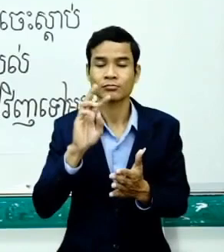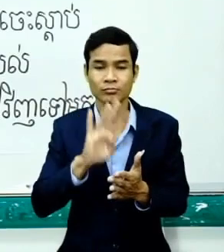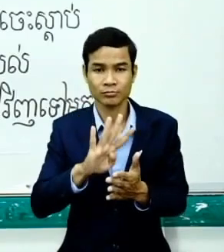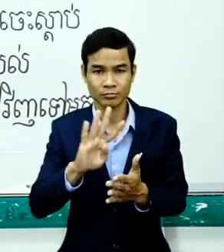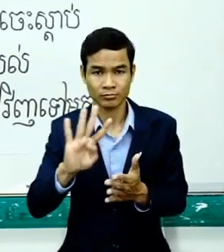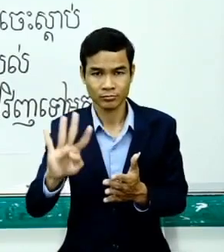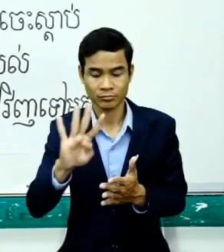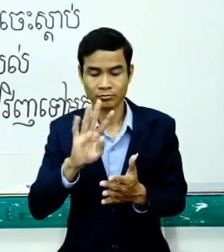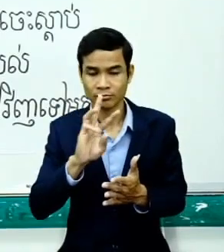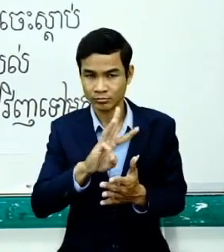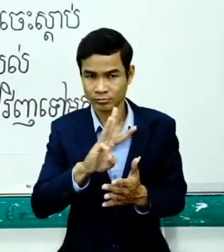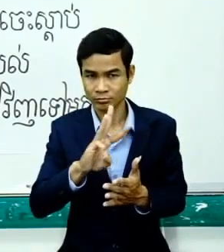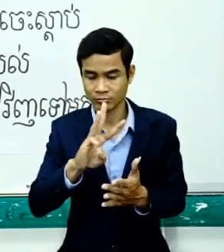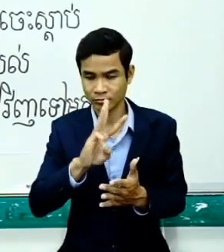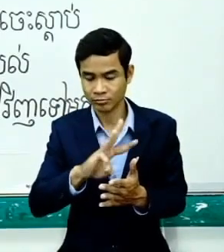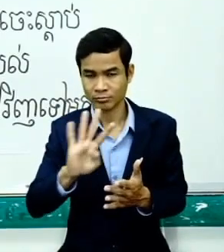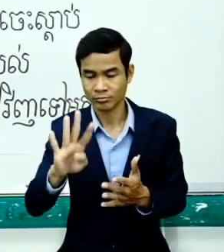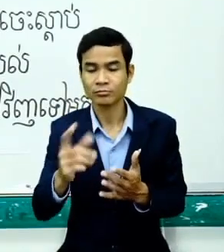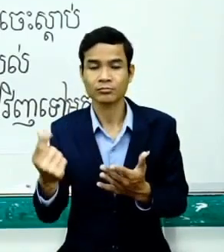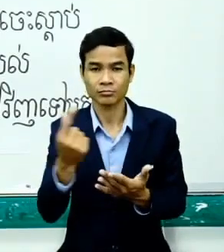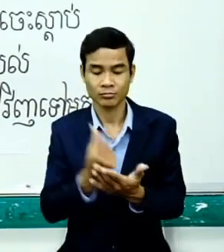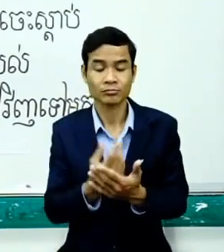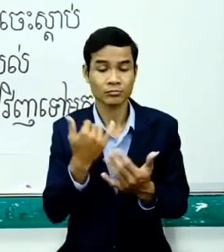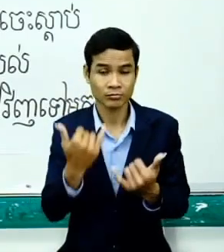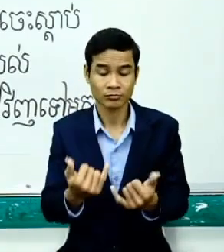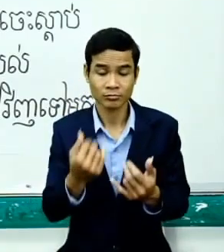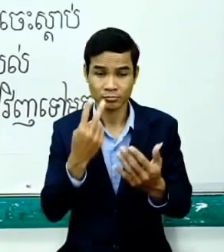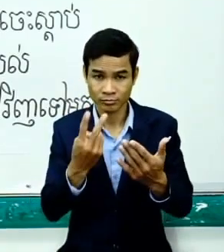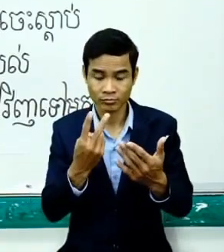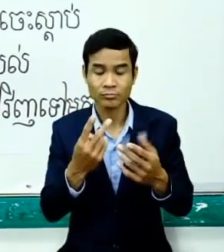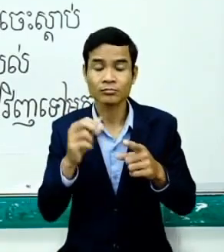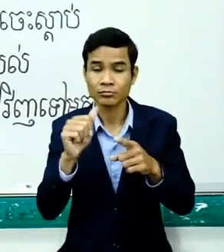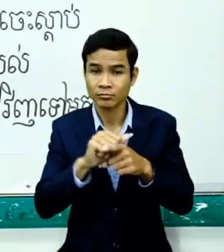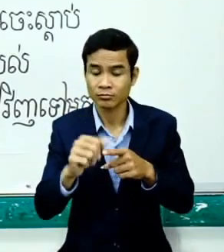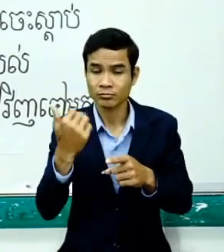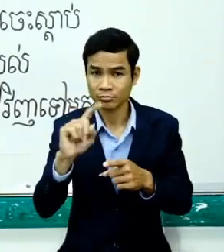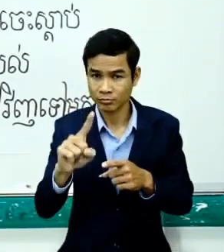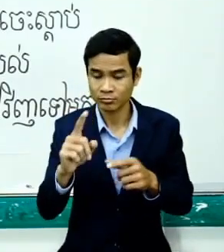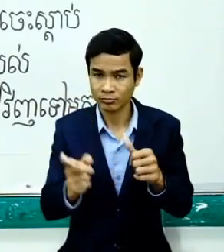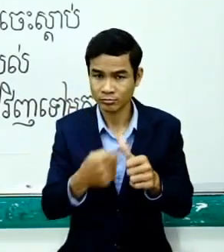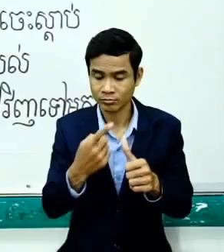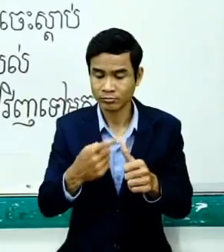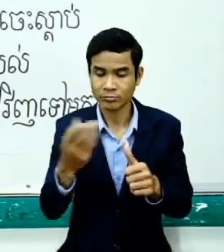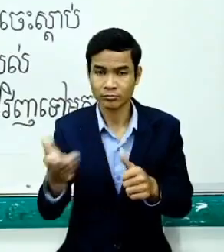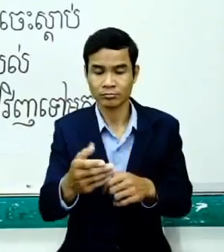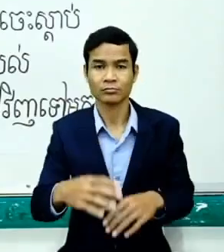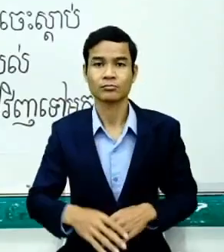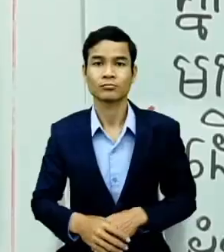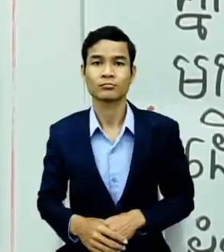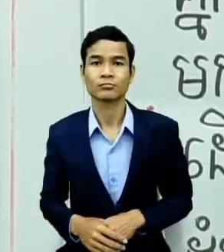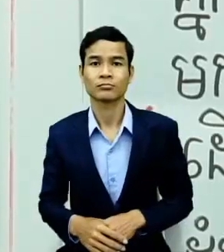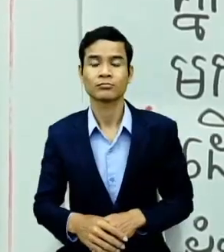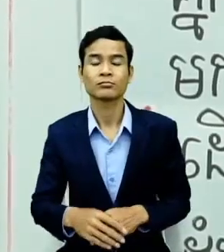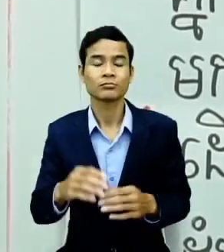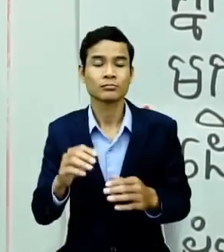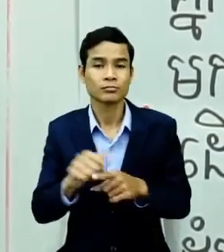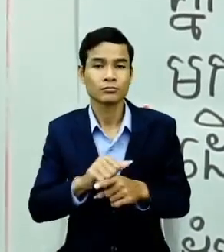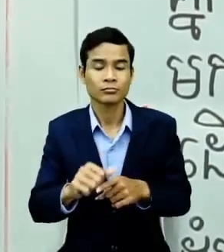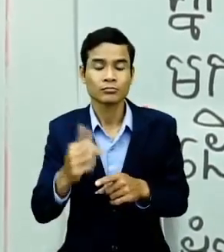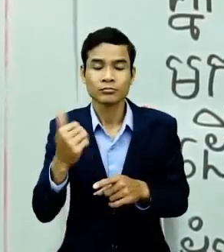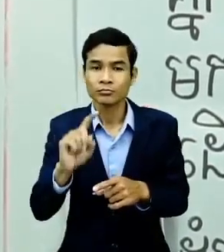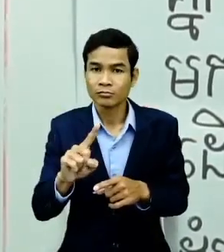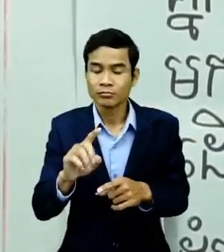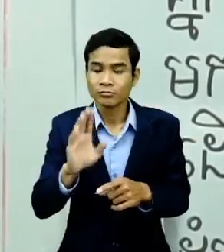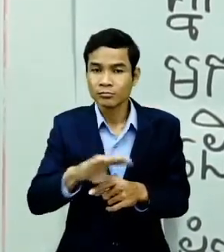Chà con mơ tức nông lùm hạt tìm mùi môn sân. Chà dương ăn vọt lùm hạt tìm mùi môn sân nà con. Chà lùm hạt tìm mùi ta kêu áo dương